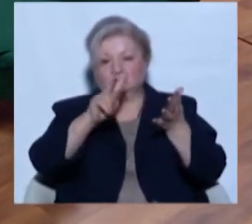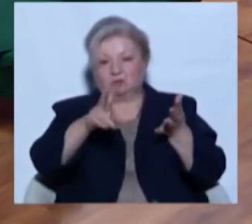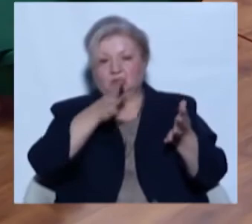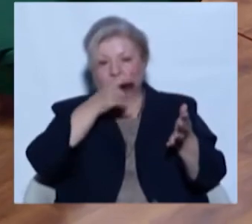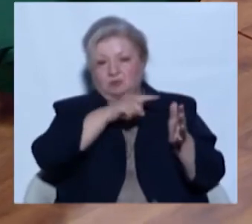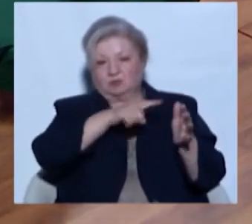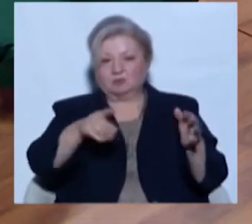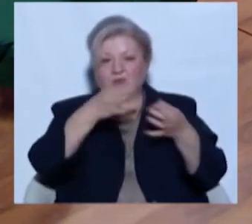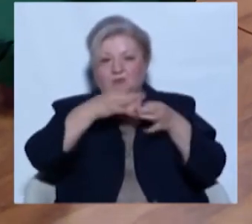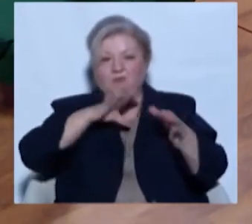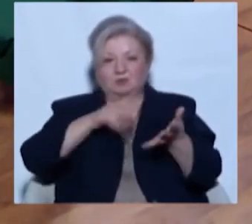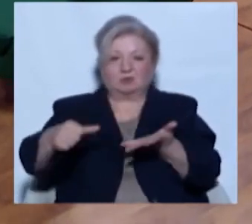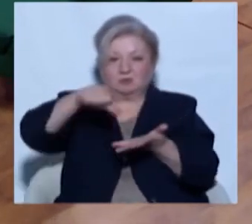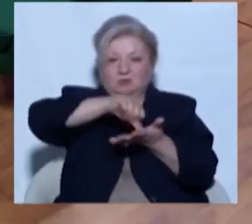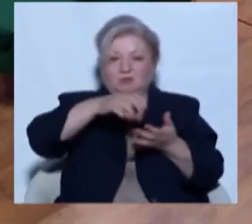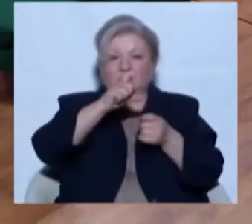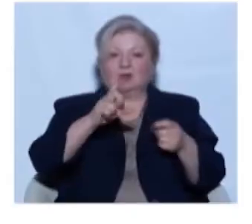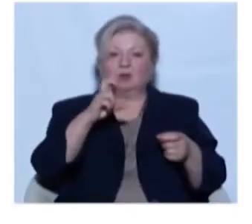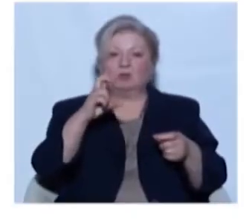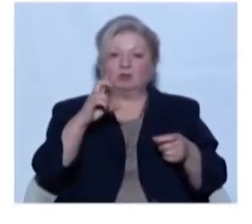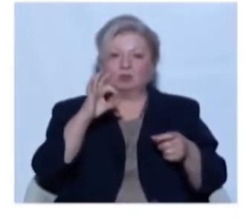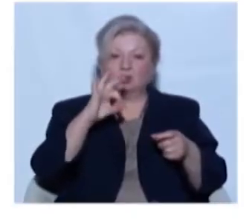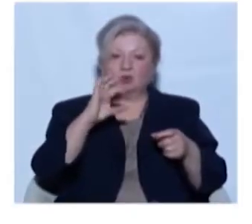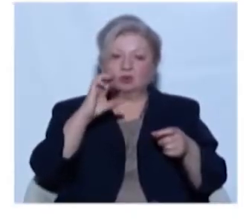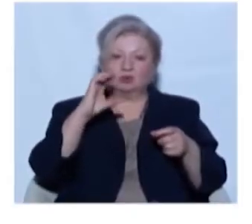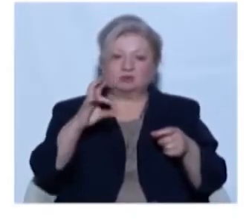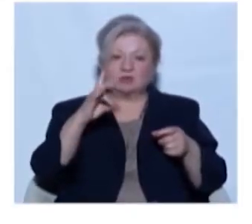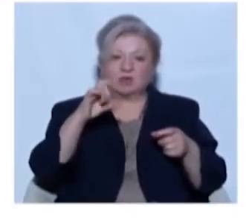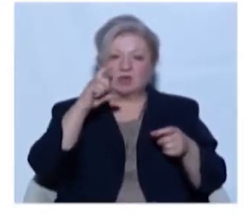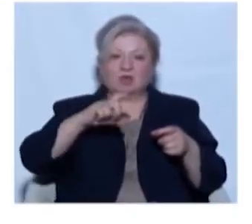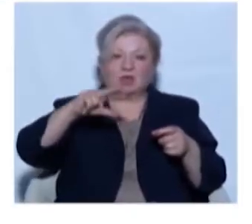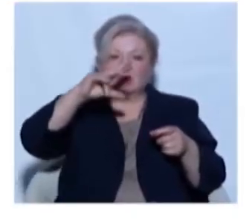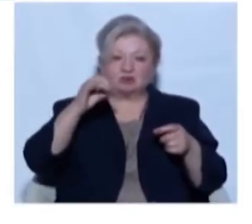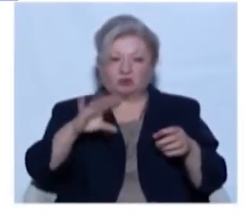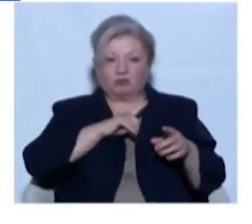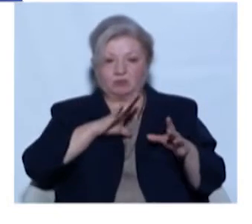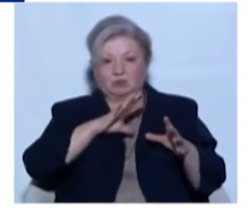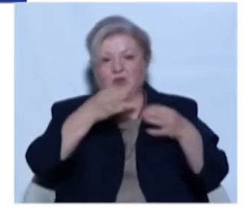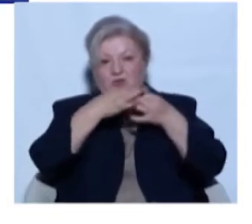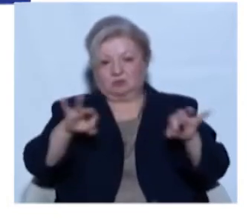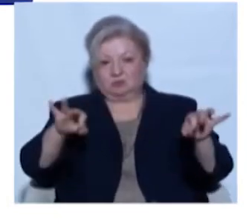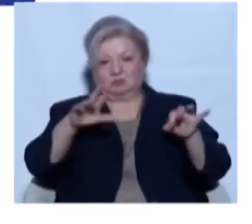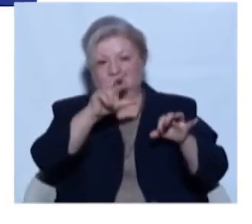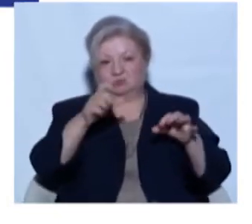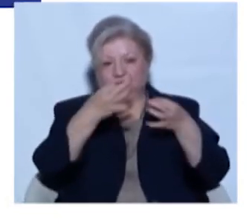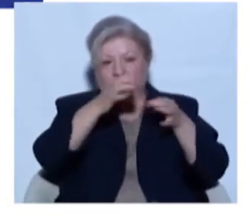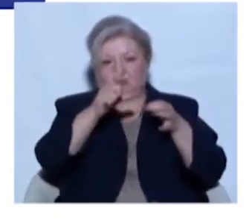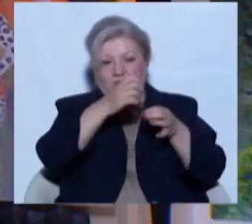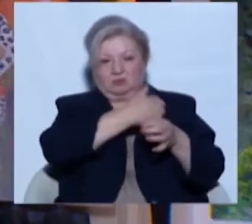მოთხოვნა წამოაყენა ბოსნია-ჰერცეგოვინა. ბოსნია-ჰერცეგოვინა ყველაზე პრობლემური იმიტომ იყო, რომ ამ